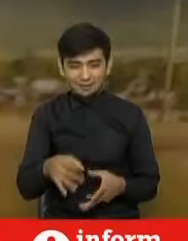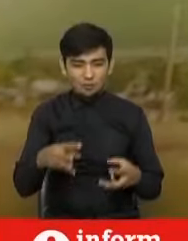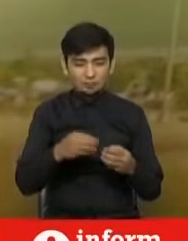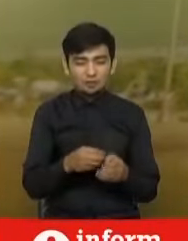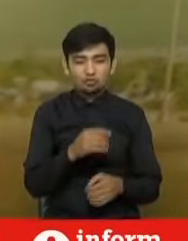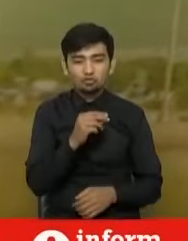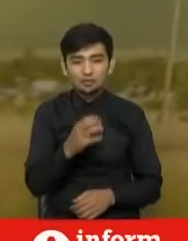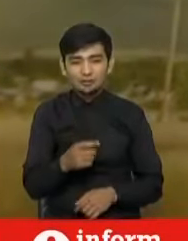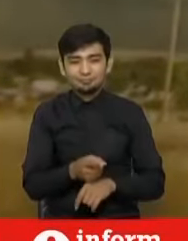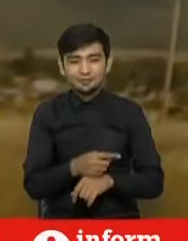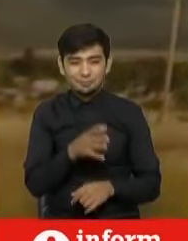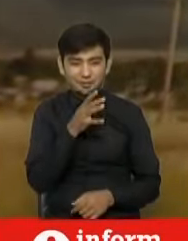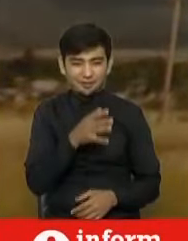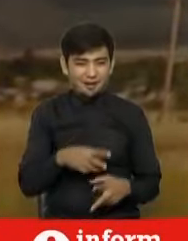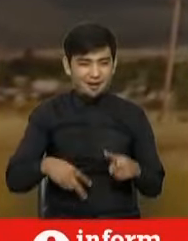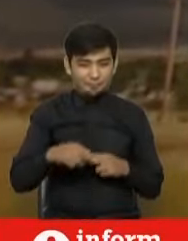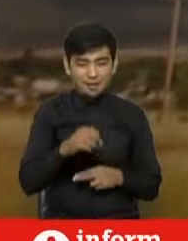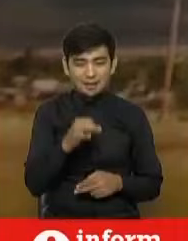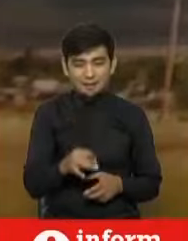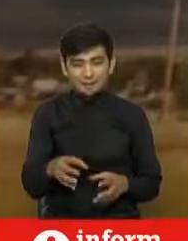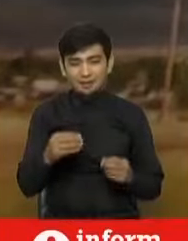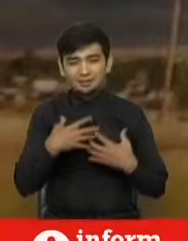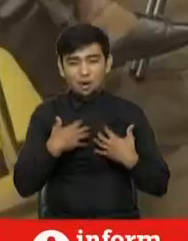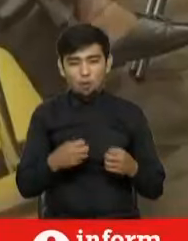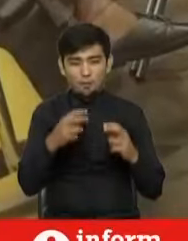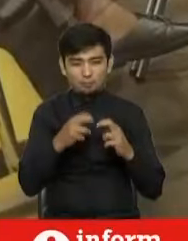белдеуінің халық денсаулығына әсерін зерттеуге тиіс.